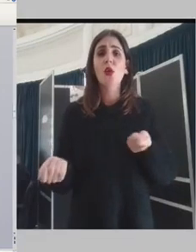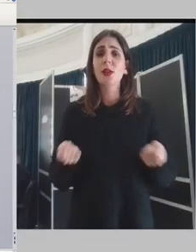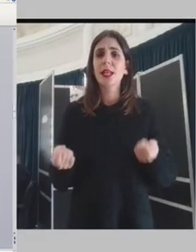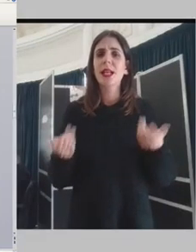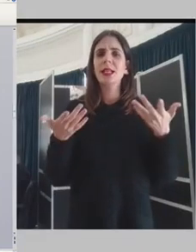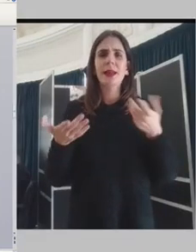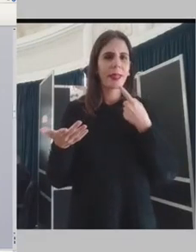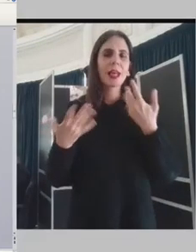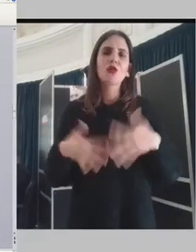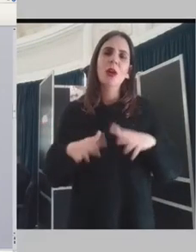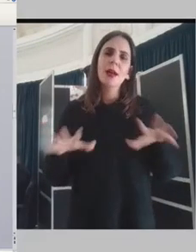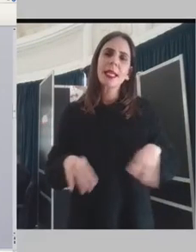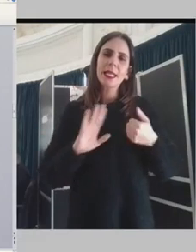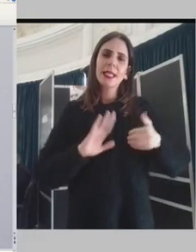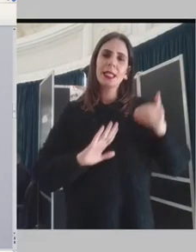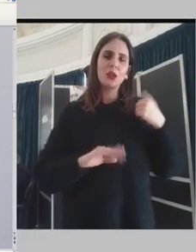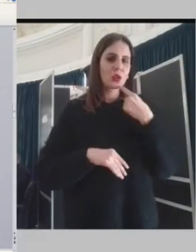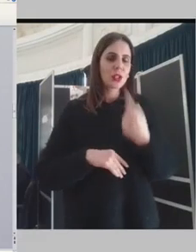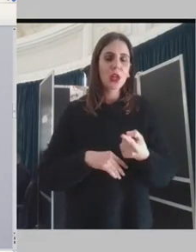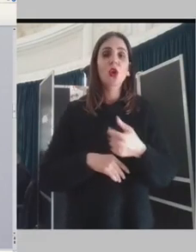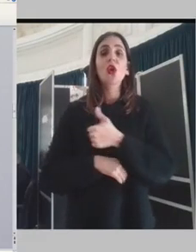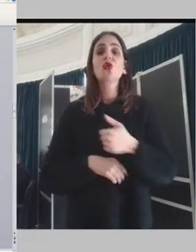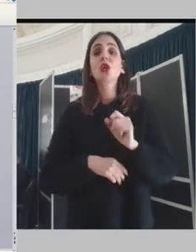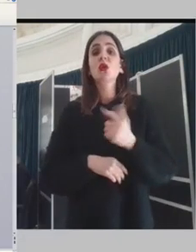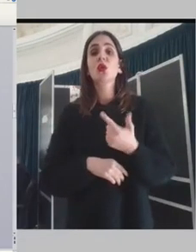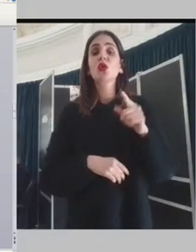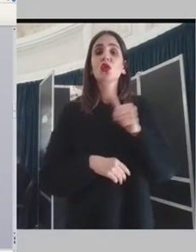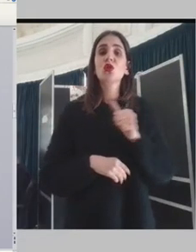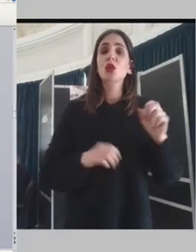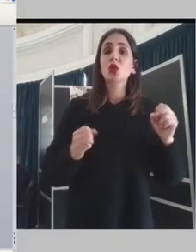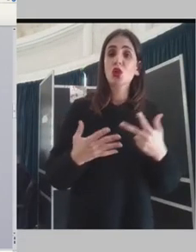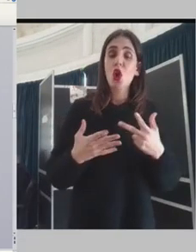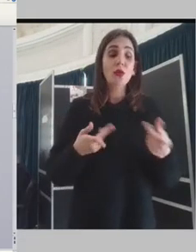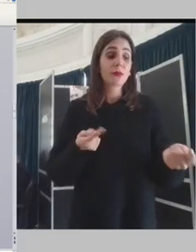il coordinamento del 112 e 118 è cruciale,